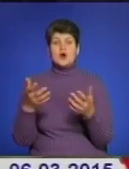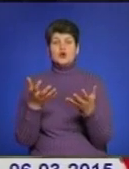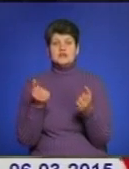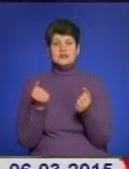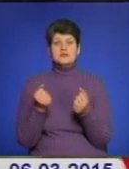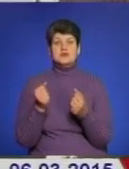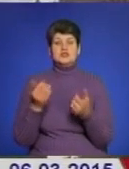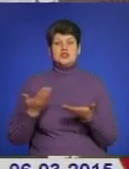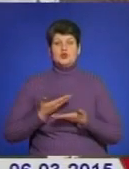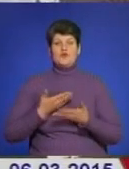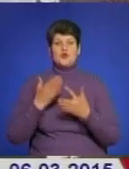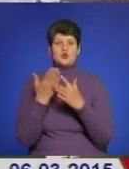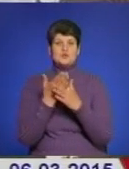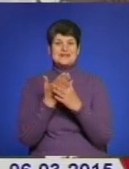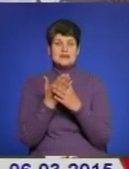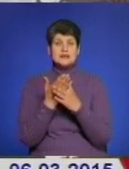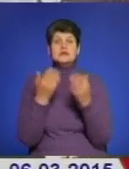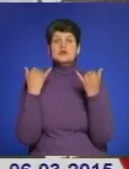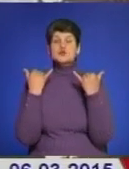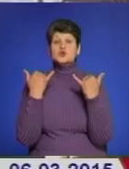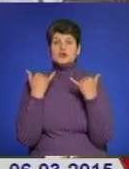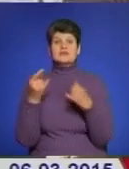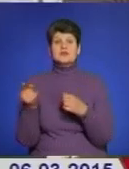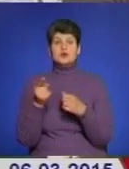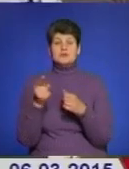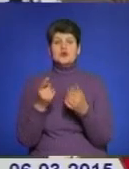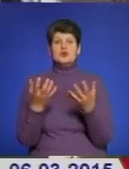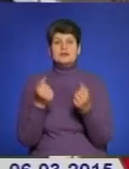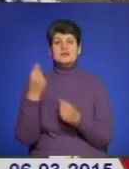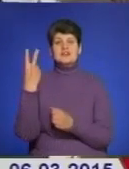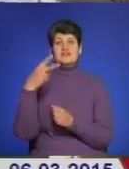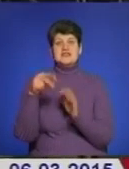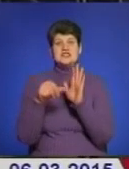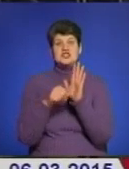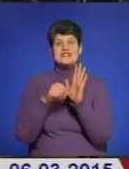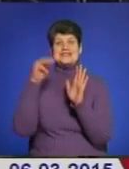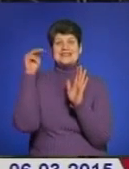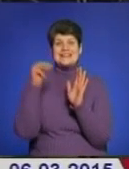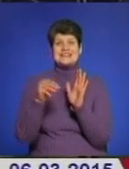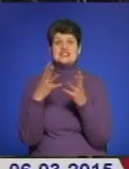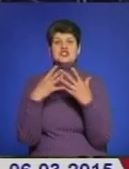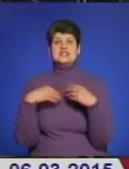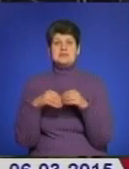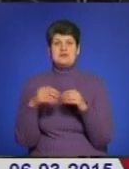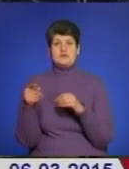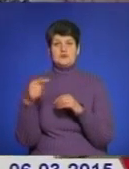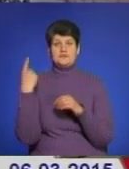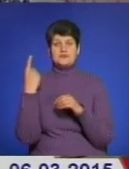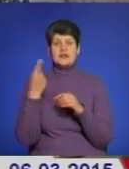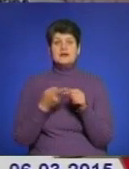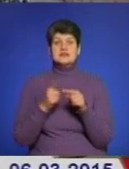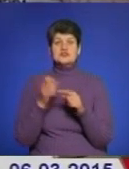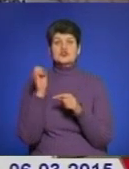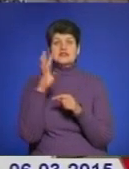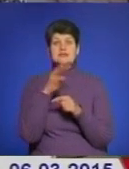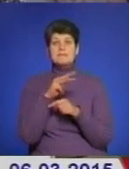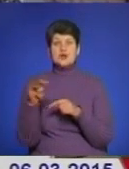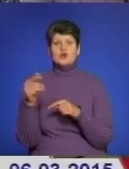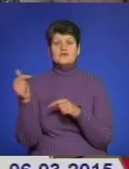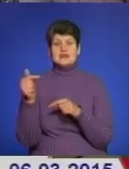житлової субсидії. Сьогодні на Тернопільщині субсидію отримують 26 тисяч сімей, а це більше 14 мільйонів